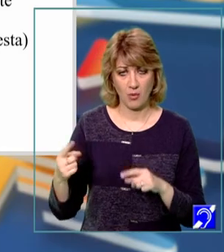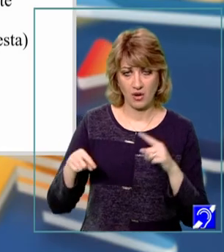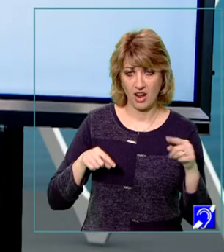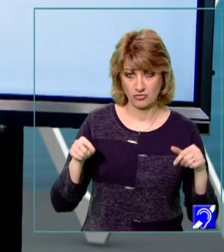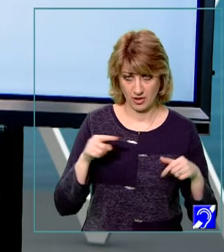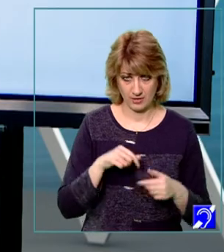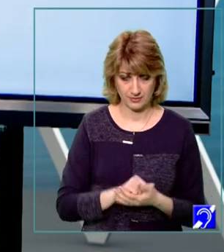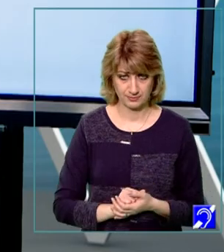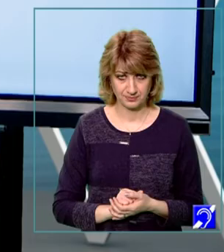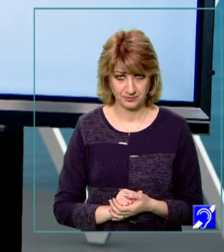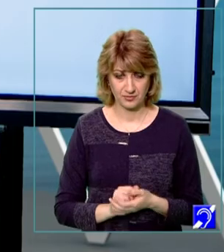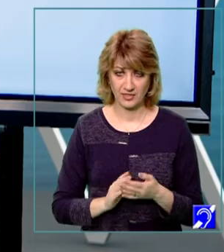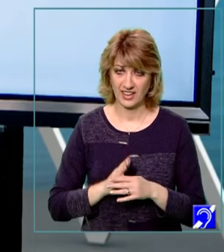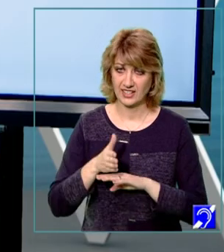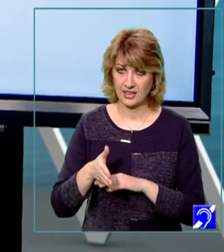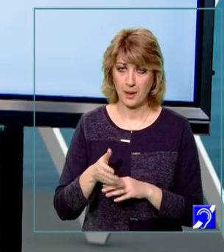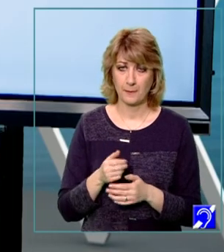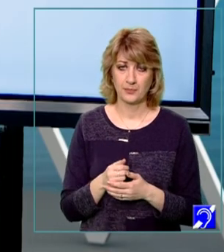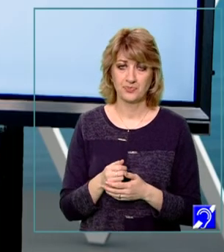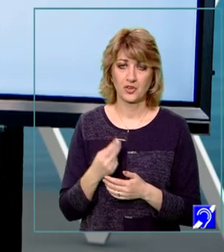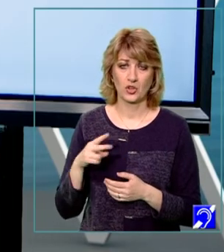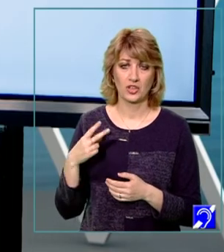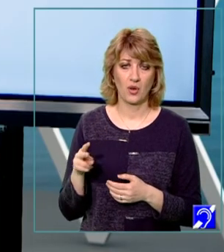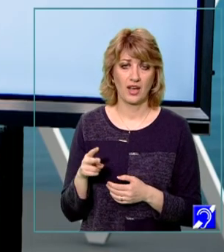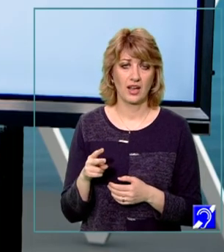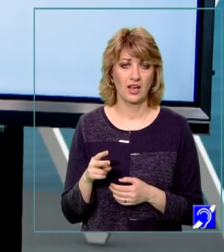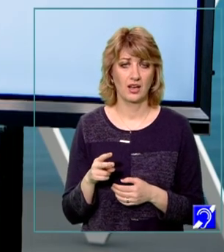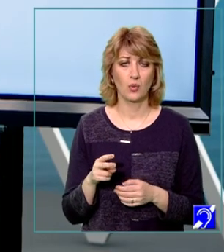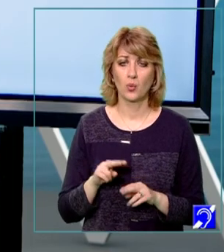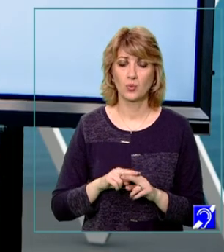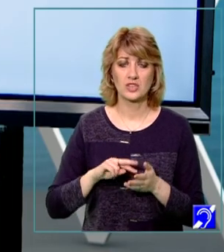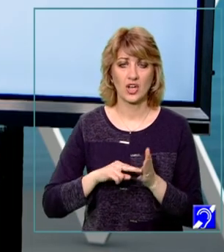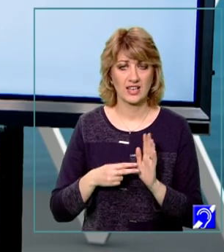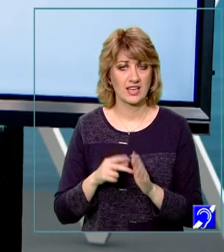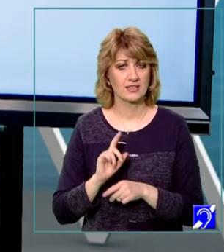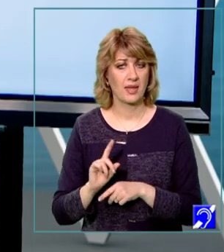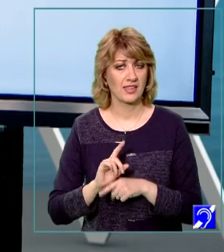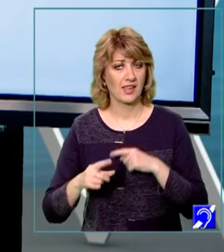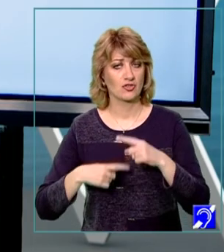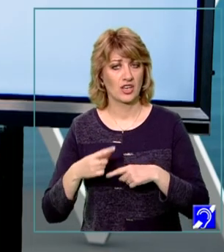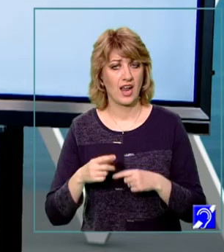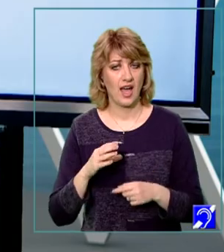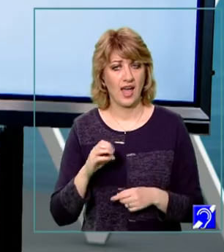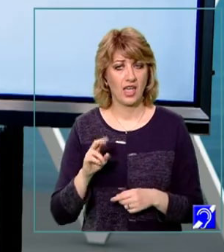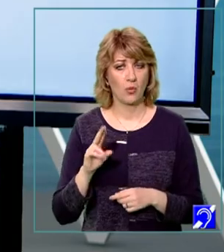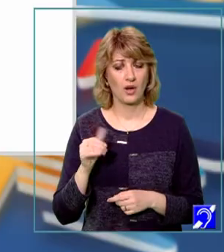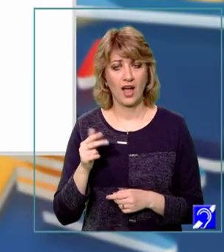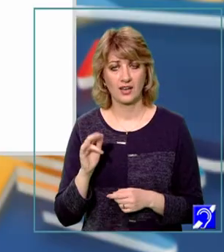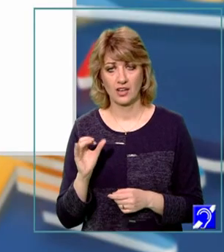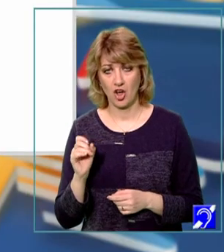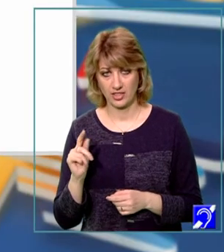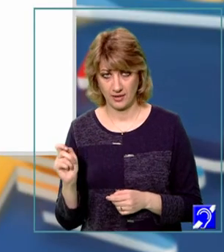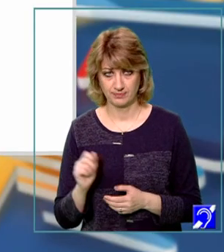cealaltă. Intrăm în continuare în modul de organizare a materialului genetic la eucariote.